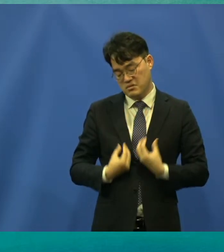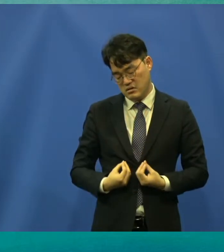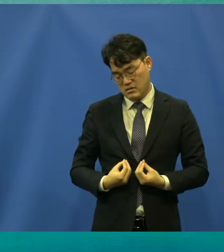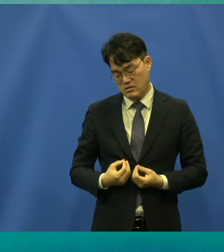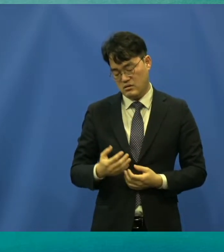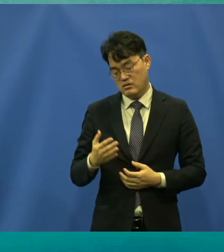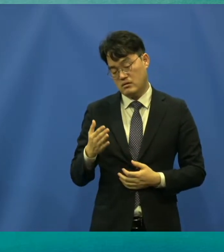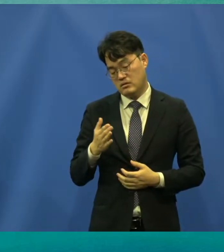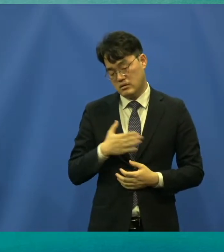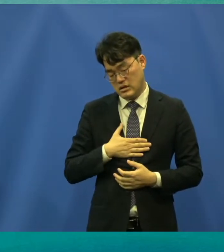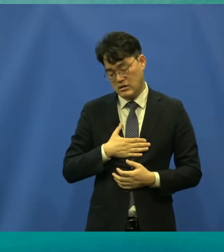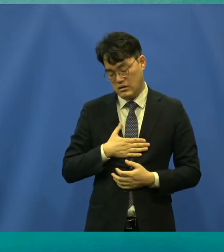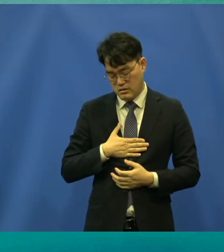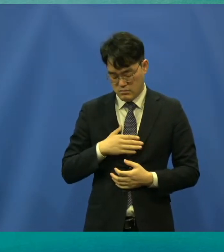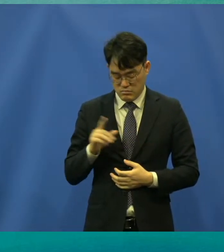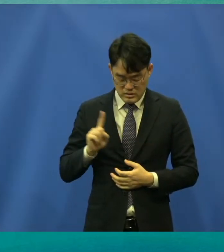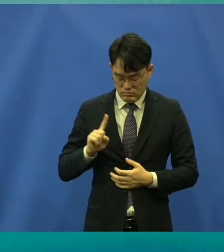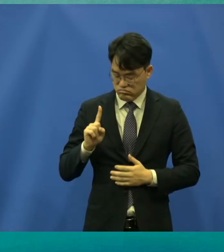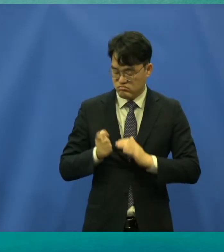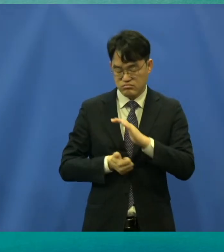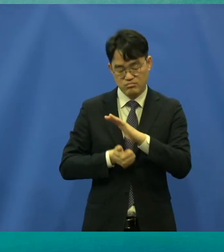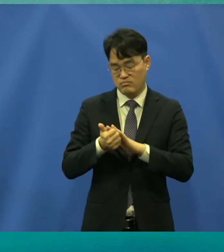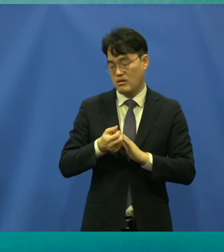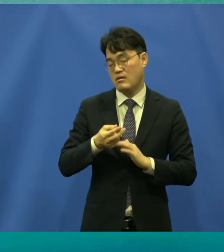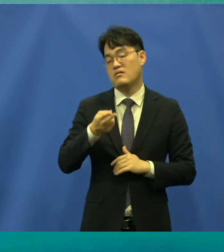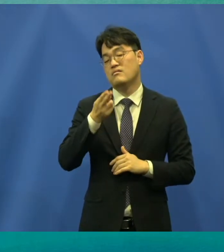자기에 대한 절망.